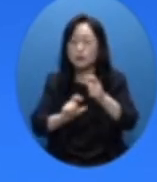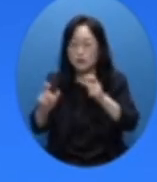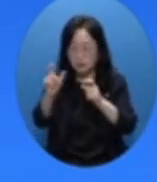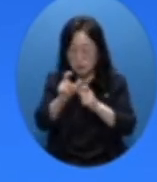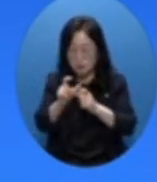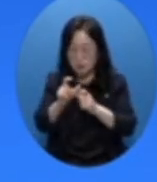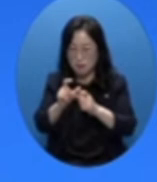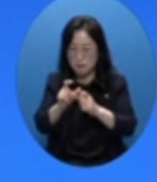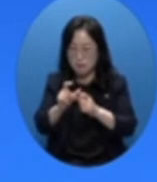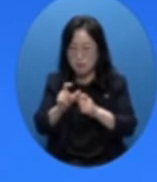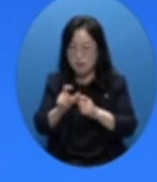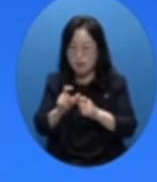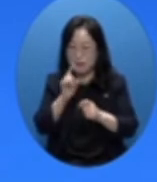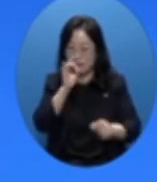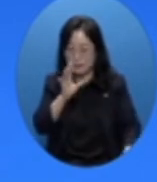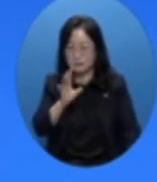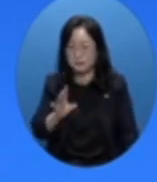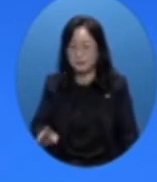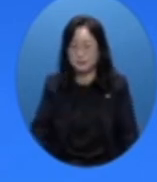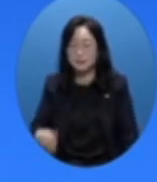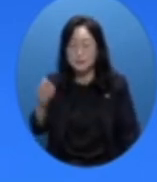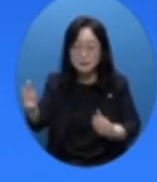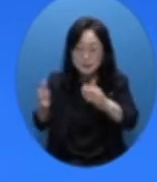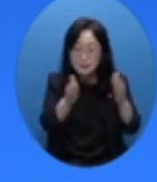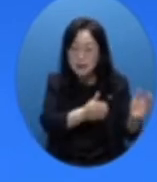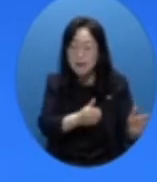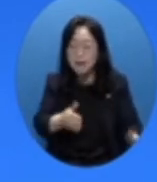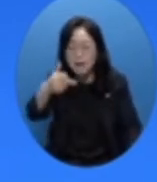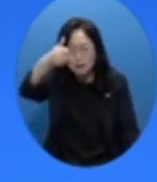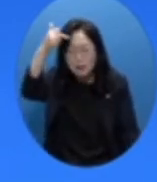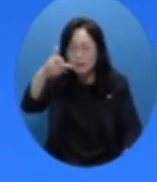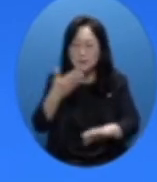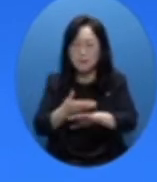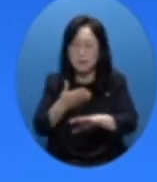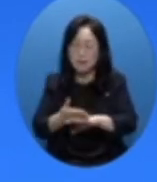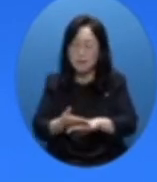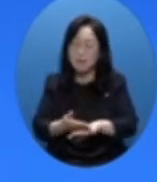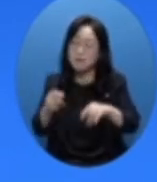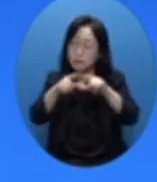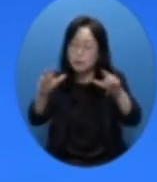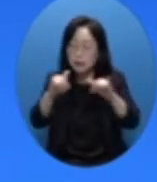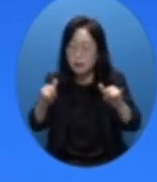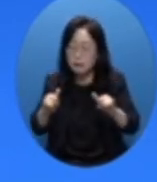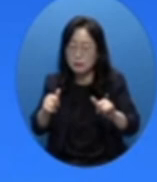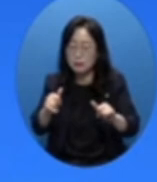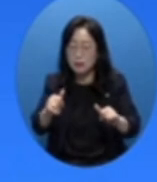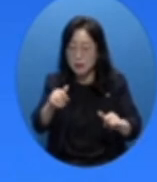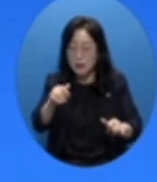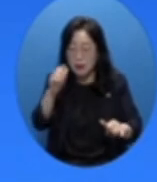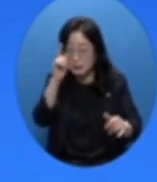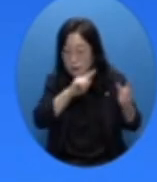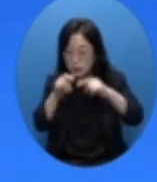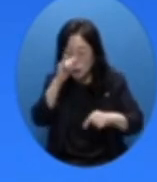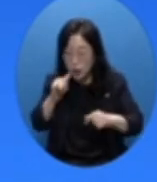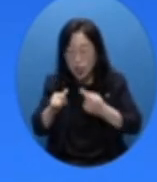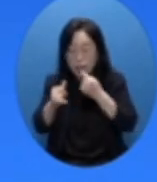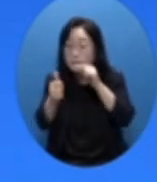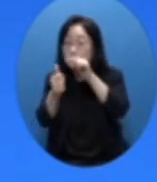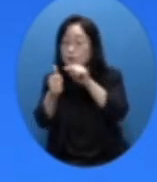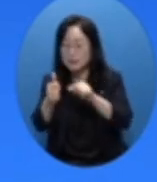크게 만들 수 있는데 어쨌든 옛날에 민간 협조한 아침 바라는 것입니다 그래서 당시 사람들이 하는 대로